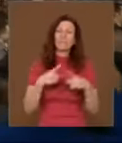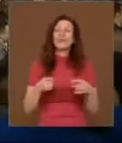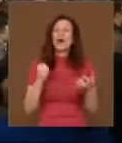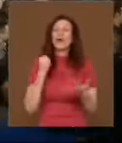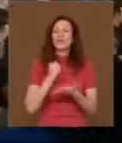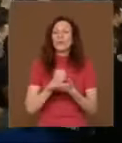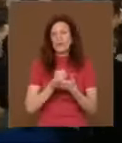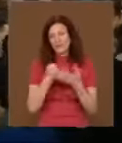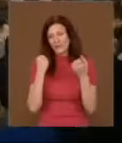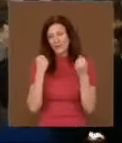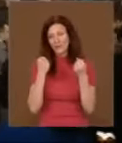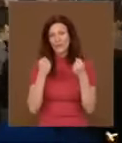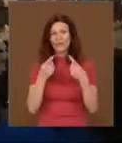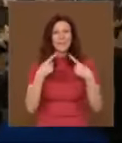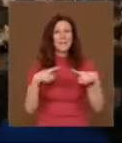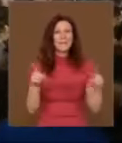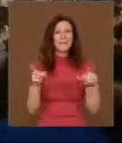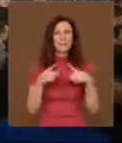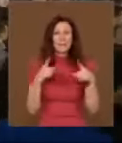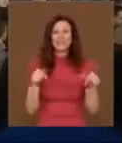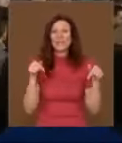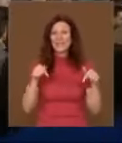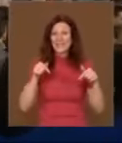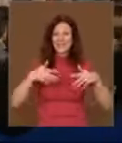песнопение на Възкресение Христово.